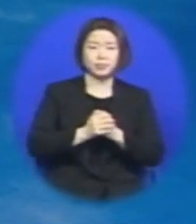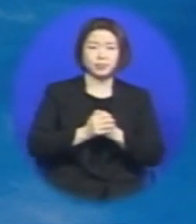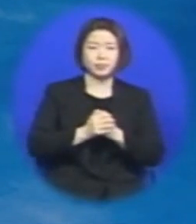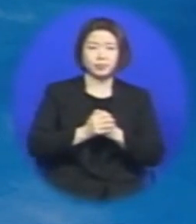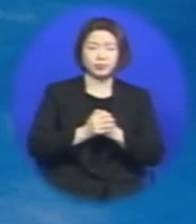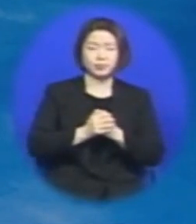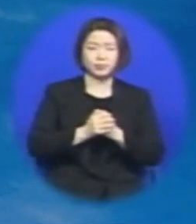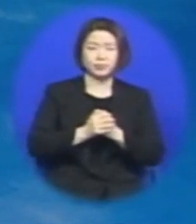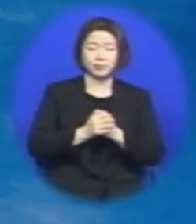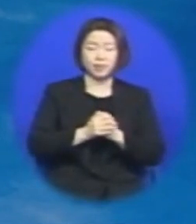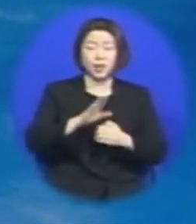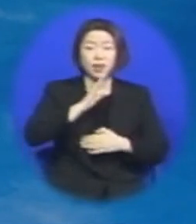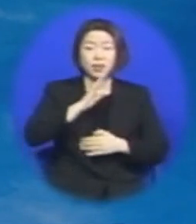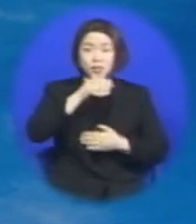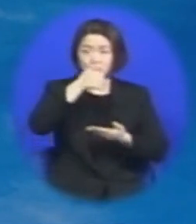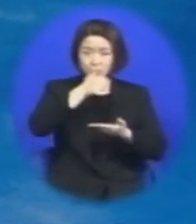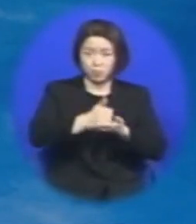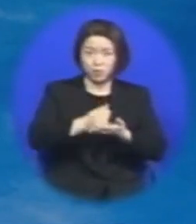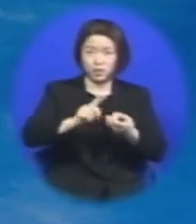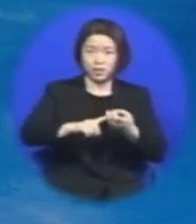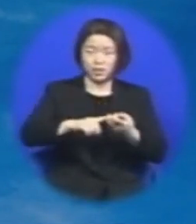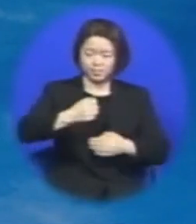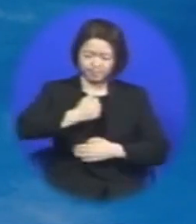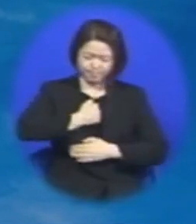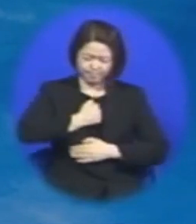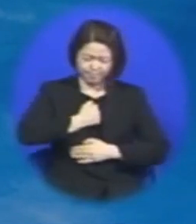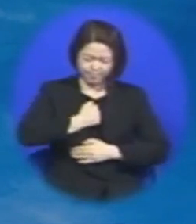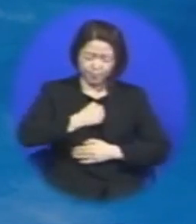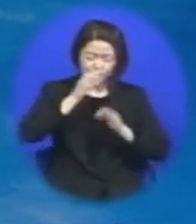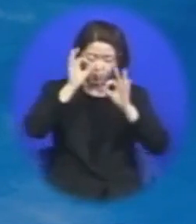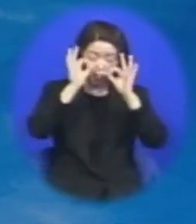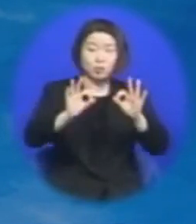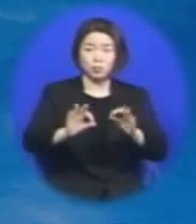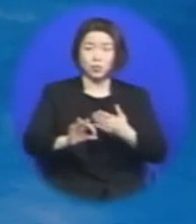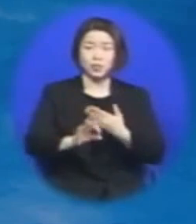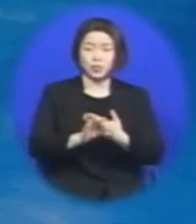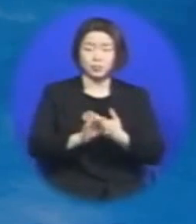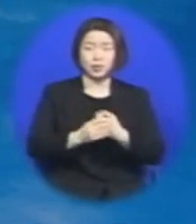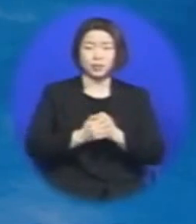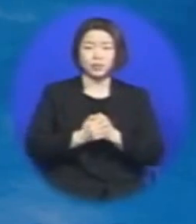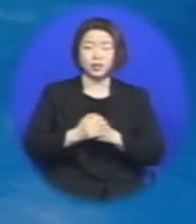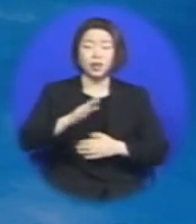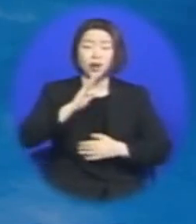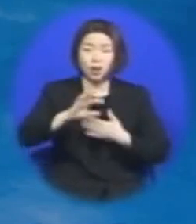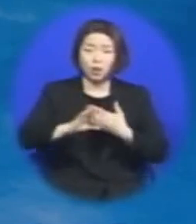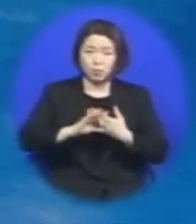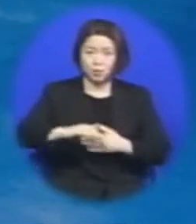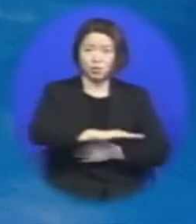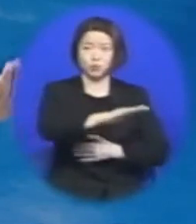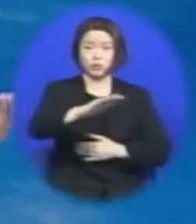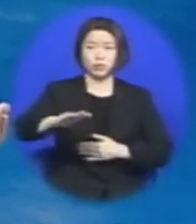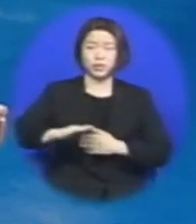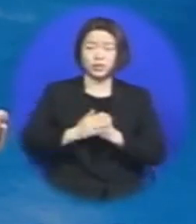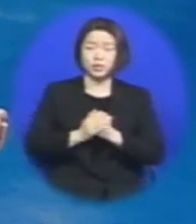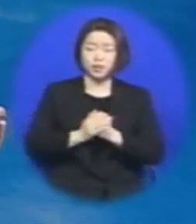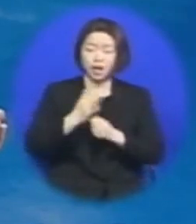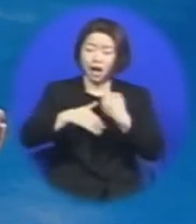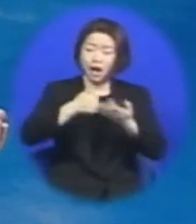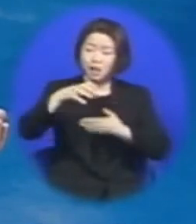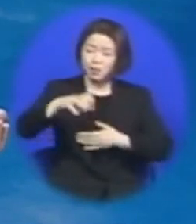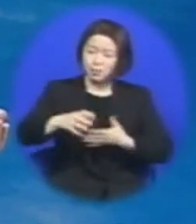안에 정말 죄의 애통함을 본다면 그러면 우리는 하나님 앞에 얼마든지